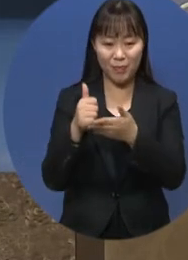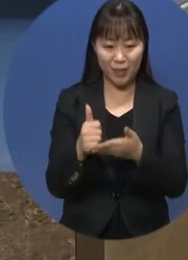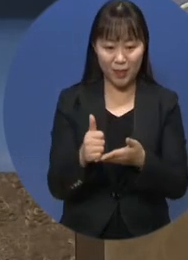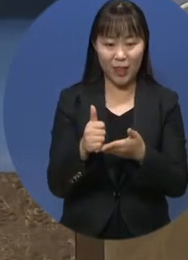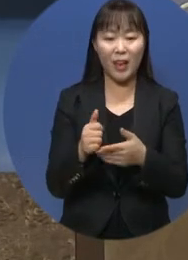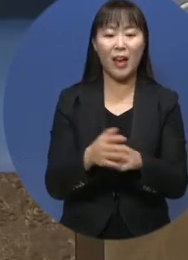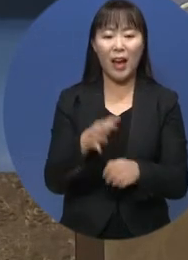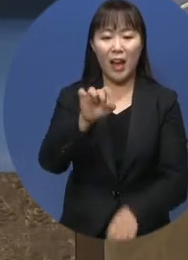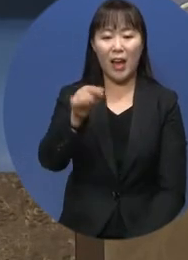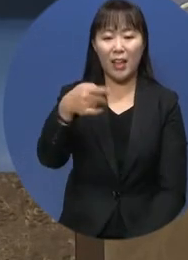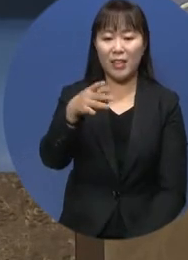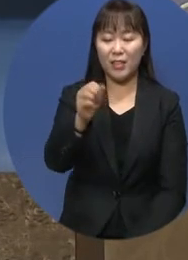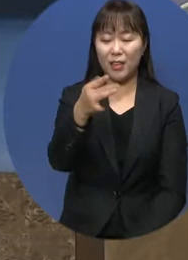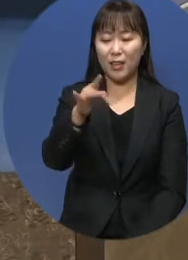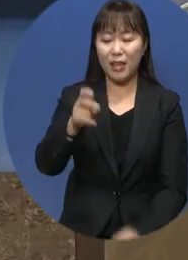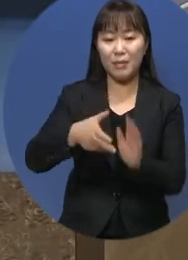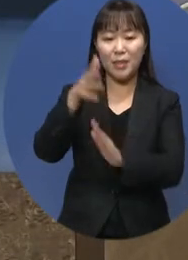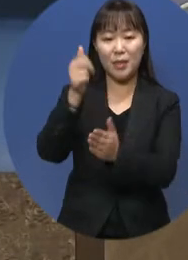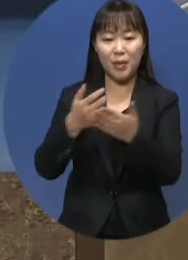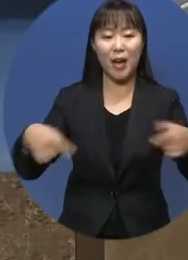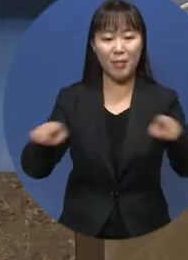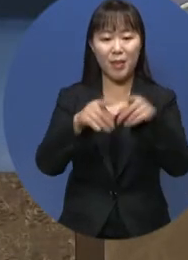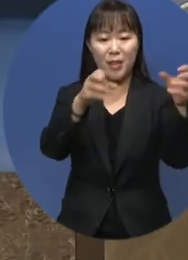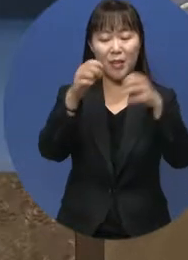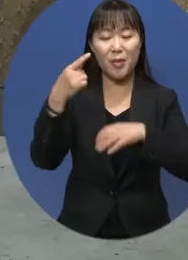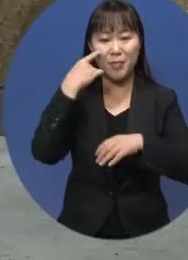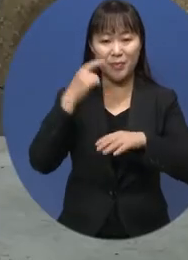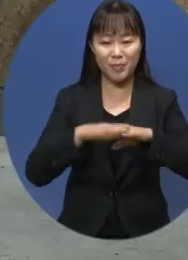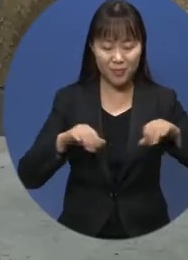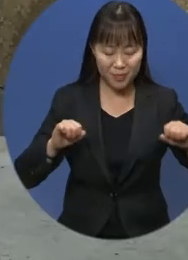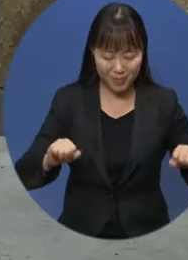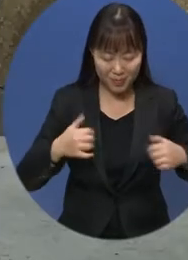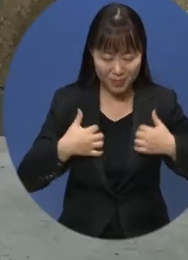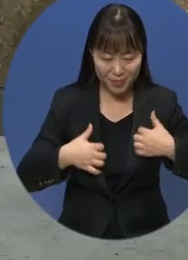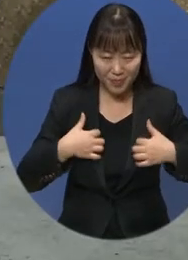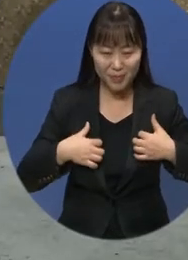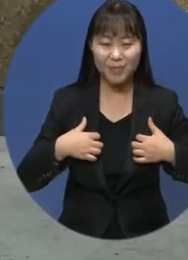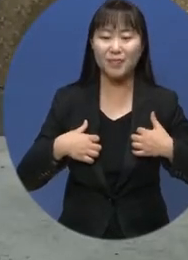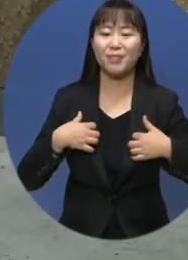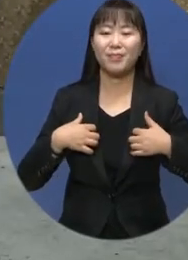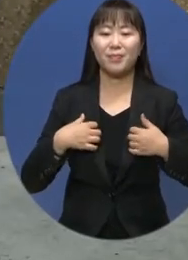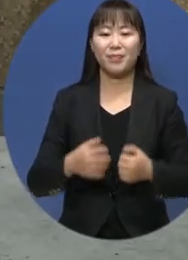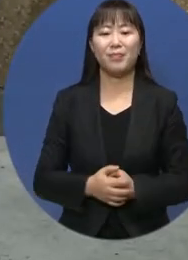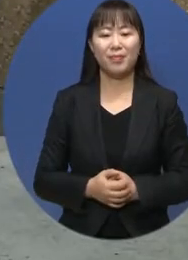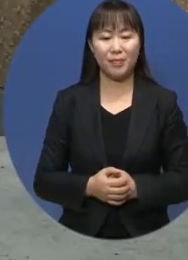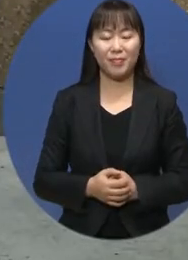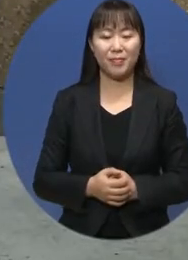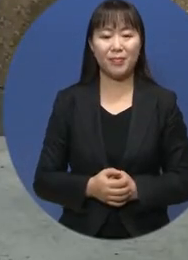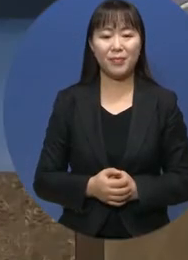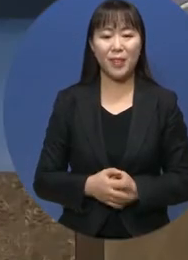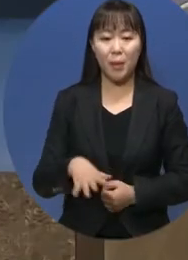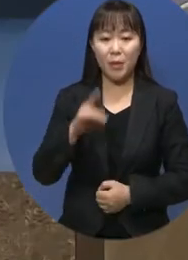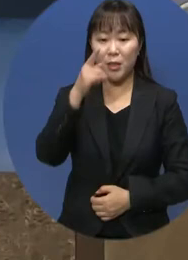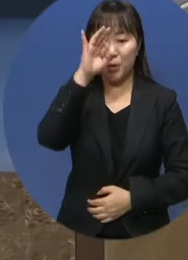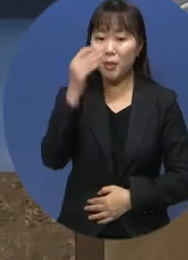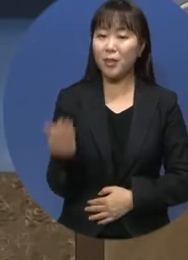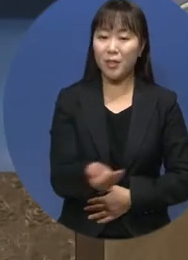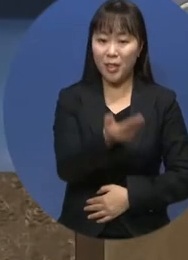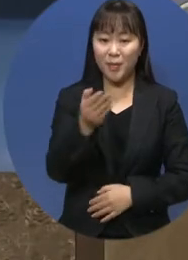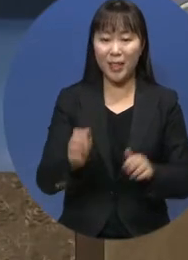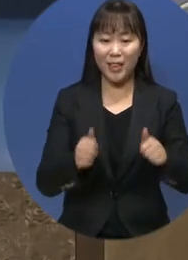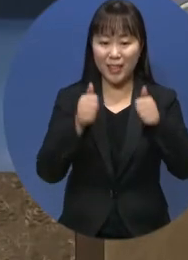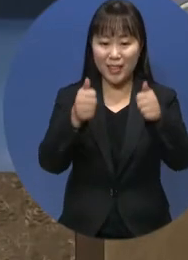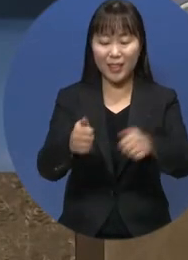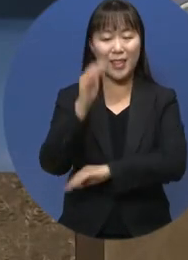고 리시안 색남 시장님과 함께 이야기 나눠보겠습니다 흔한 입었습니다 l 방법 4 반갑습니다 먼저 시청자 분들께